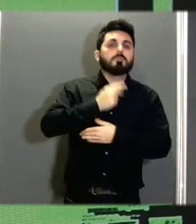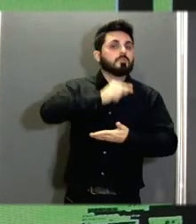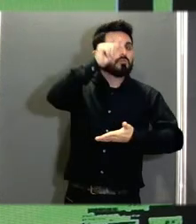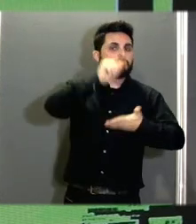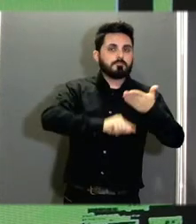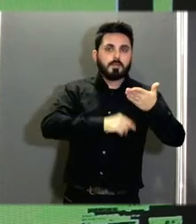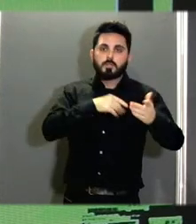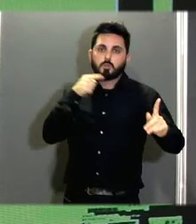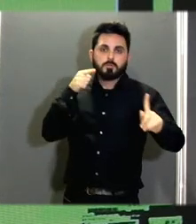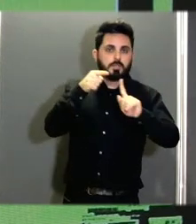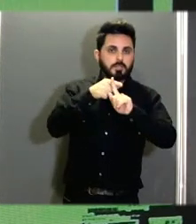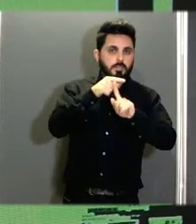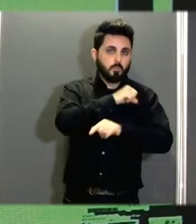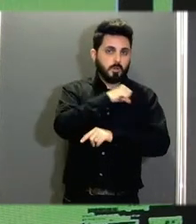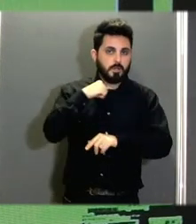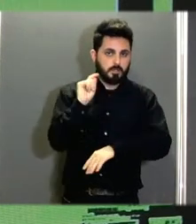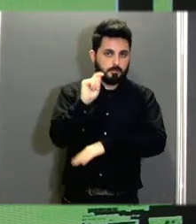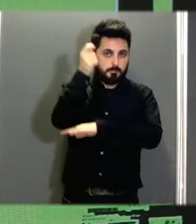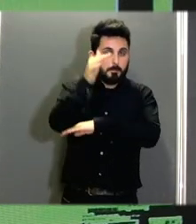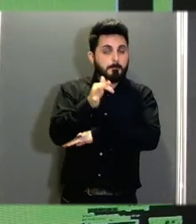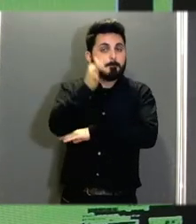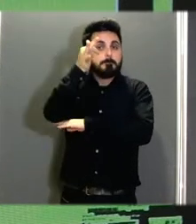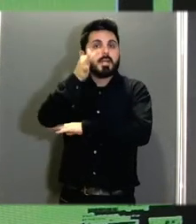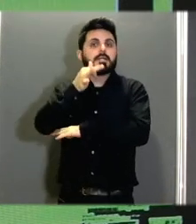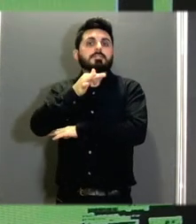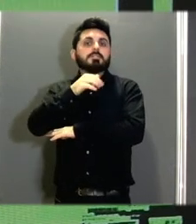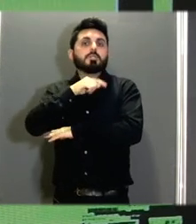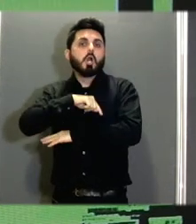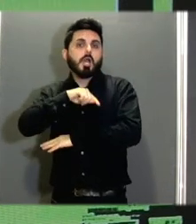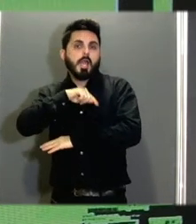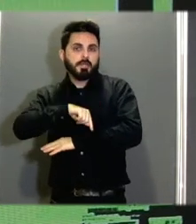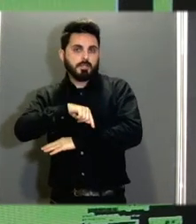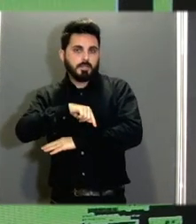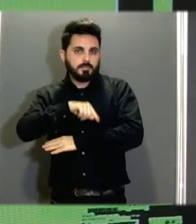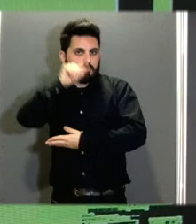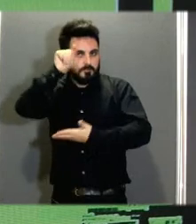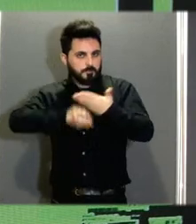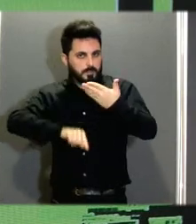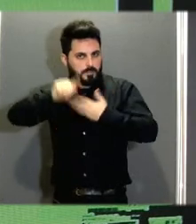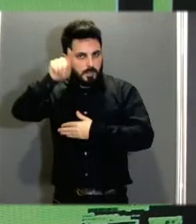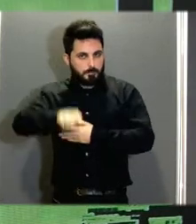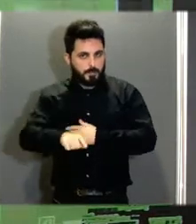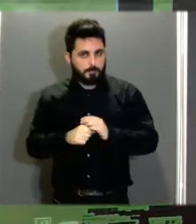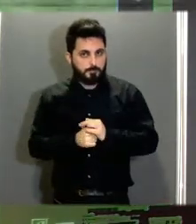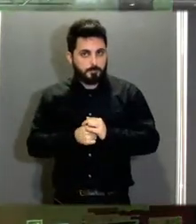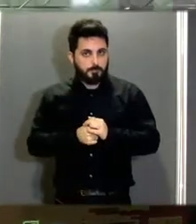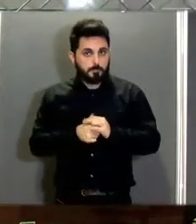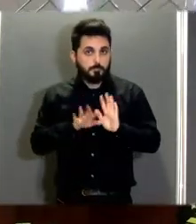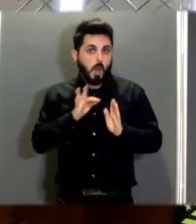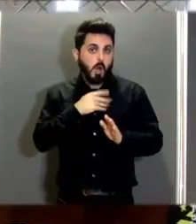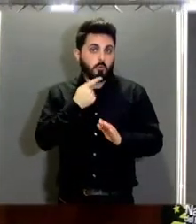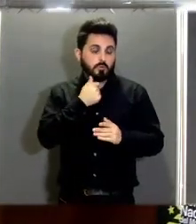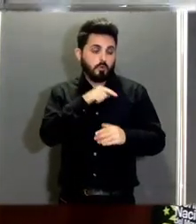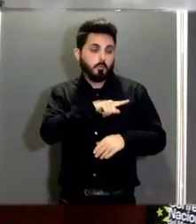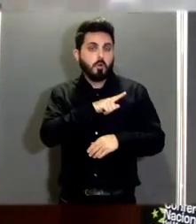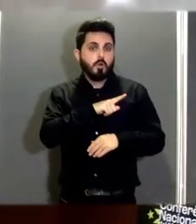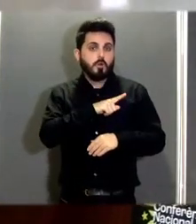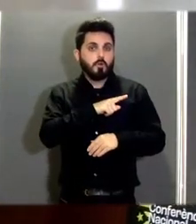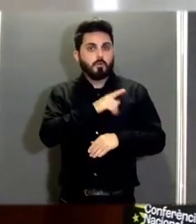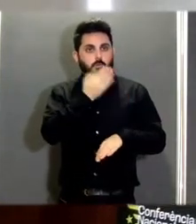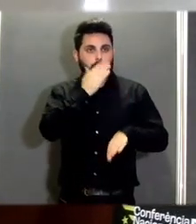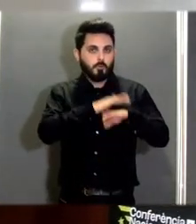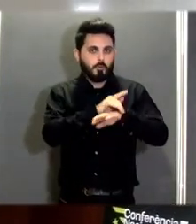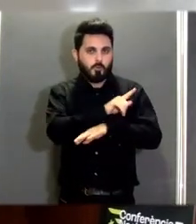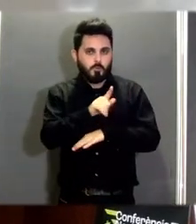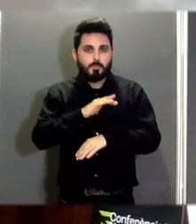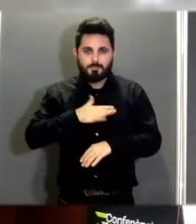d'independència i codis ètics també signats. Però, òbviament, pot haver-hi qui se'ls salti i, per tant, anar en compte